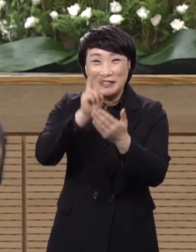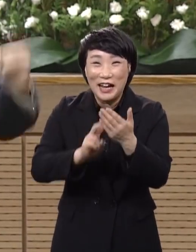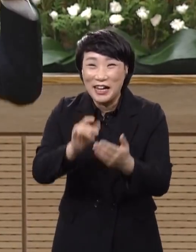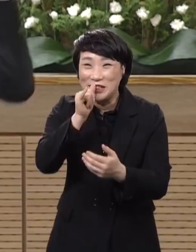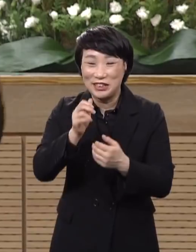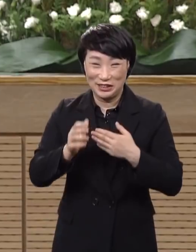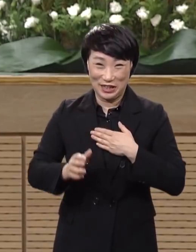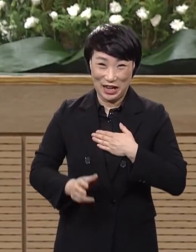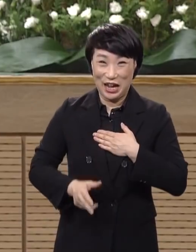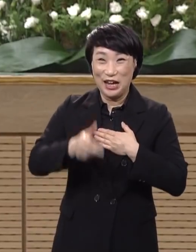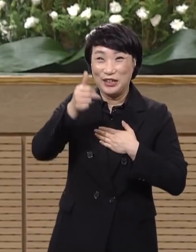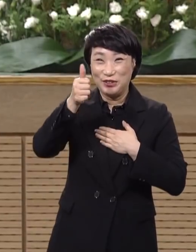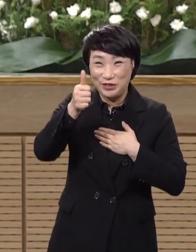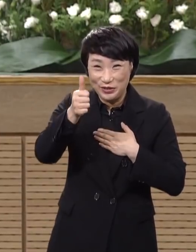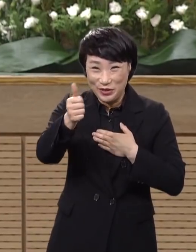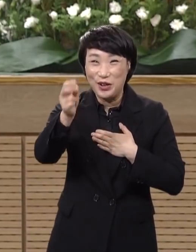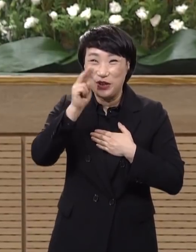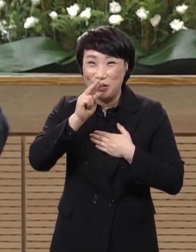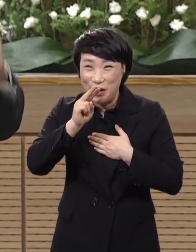내